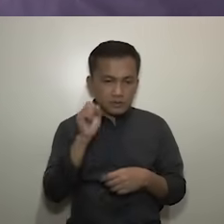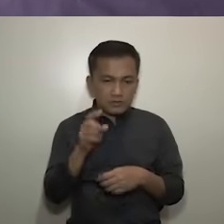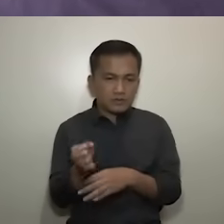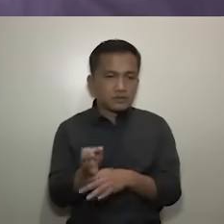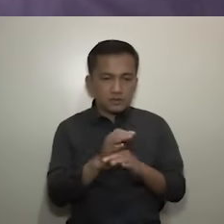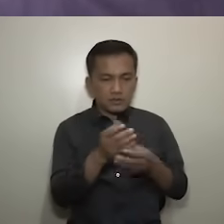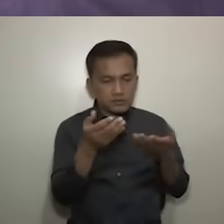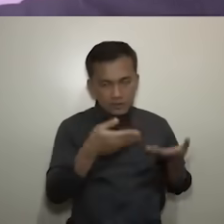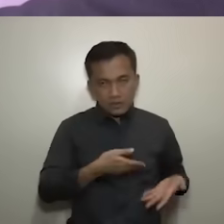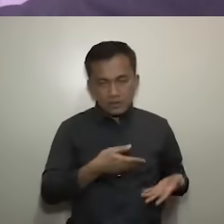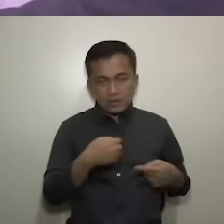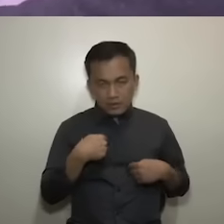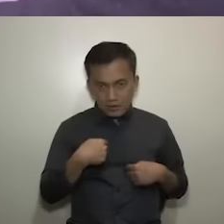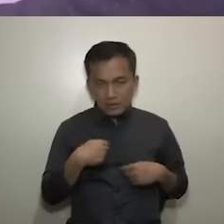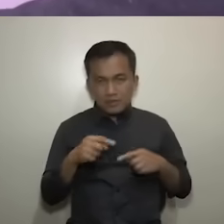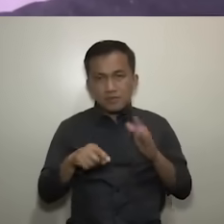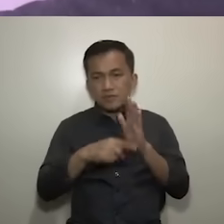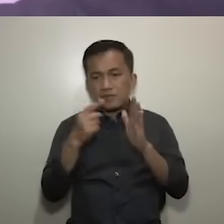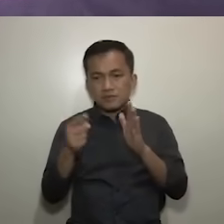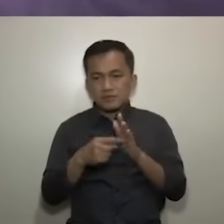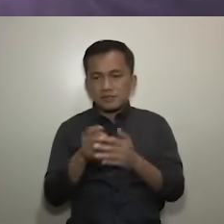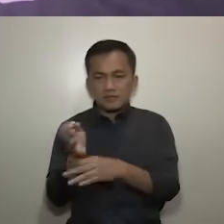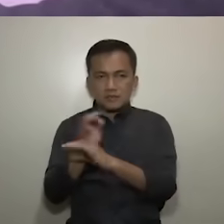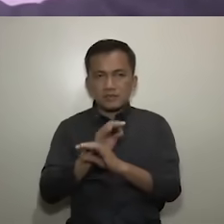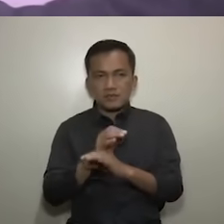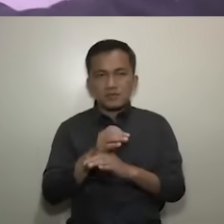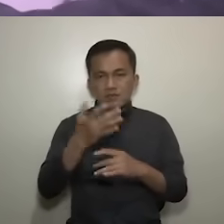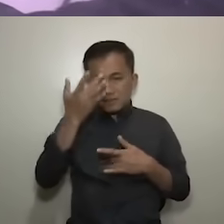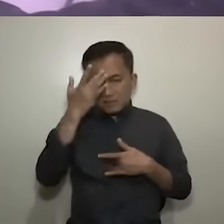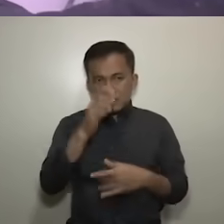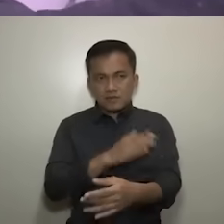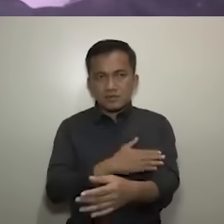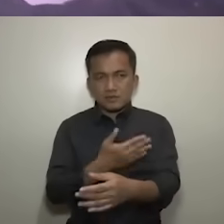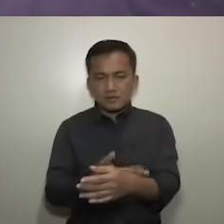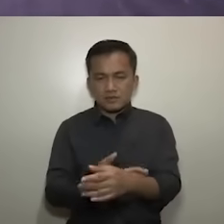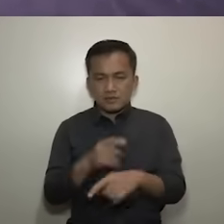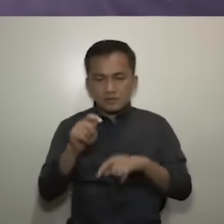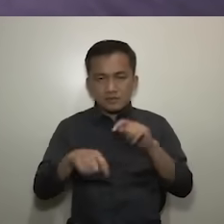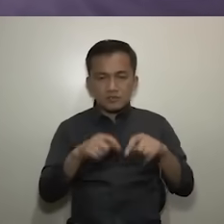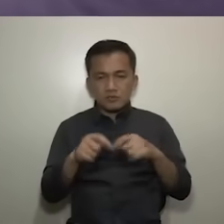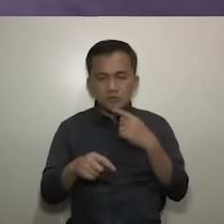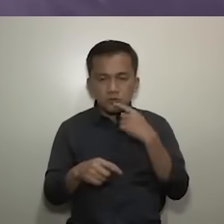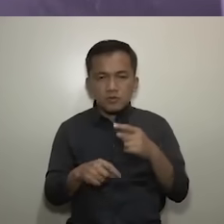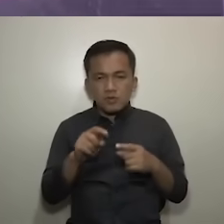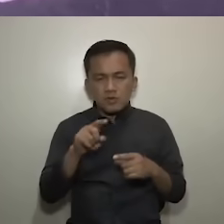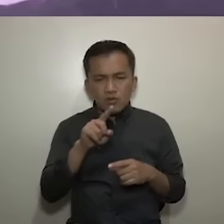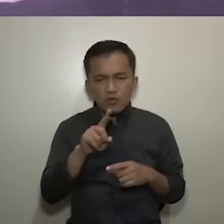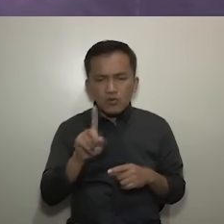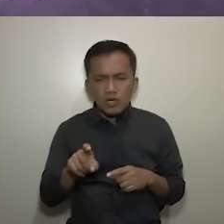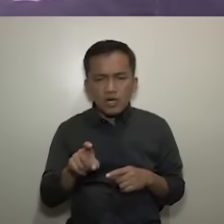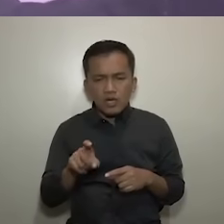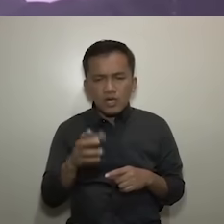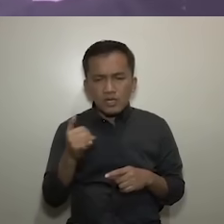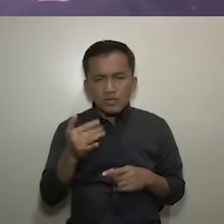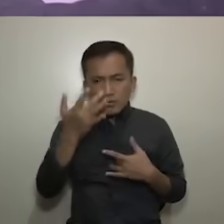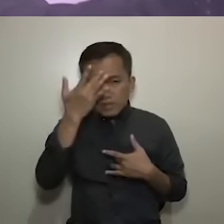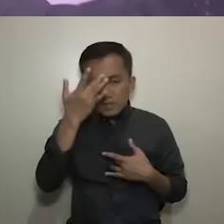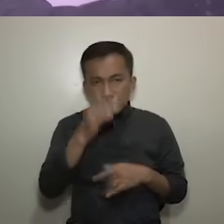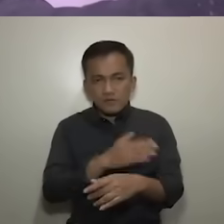akin. Pero minsan, kasi pag hinahatid niya sa akin, may sakit ng anak ko. Ititext ko siya, sasabihin ko sa kanya, bakit may sakit yung anak